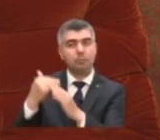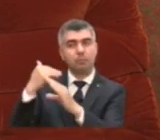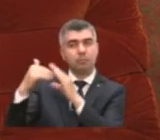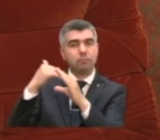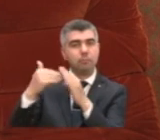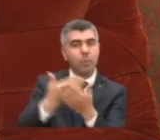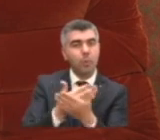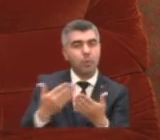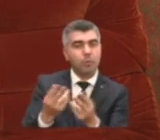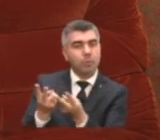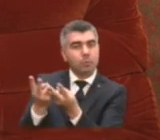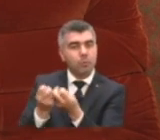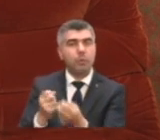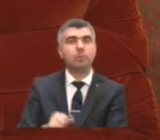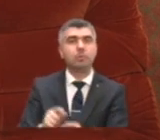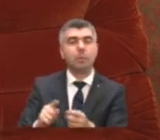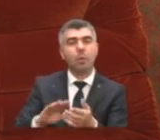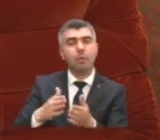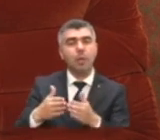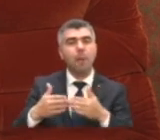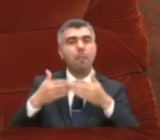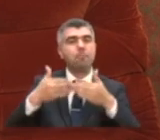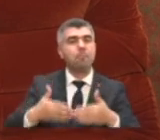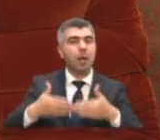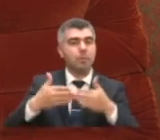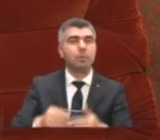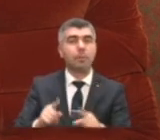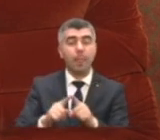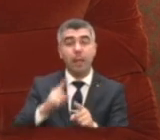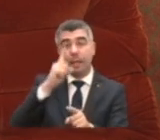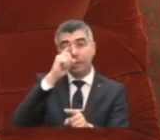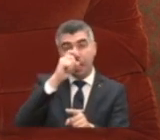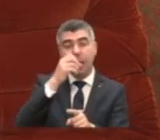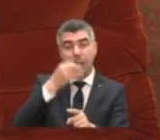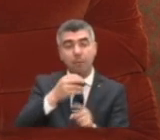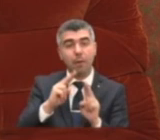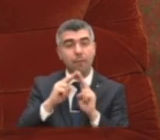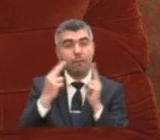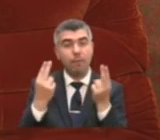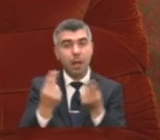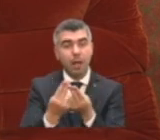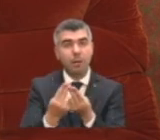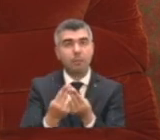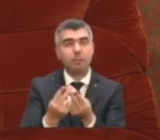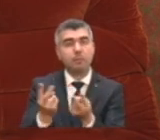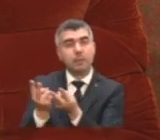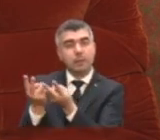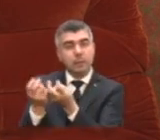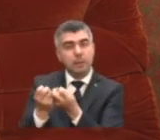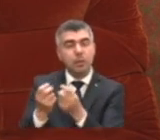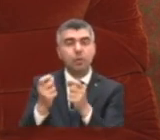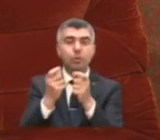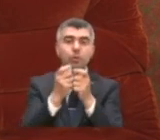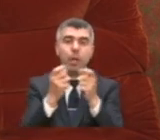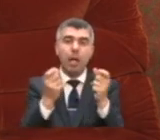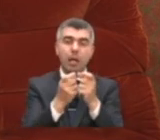العالمي لاستيراد الكميات اللازمه عبر البواخر. ورغم هذه الظرفيه الصعبه اللي كعرفها العالم، توصلنا من طرف كبريات الشركات